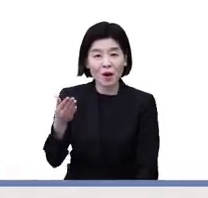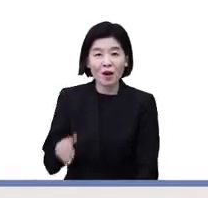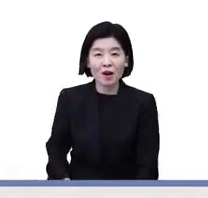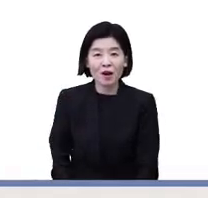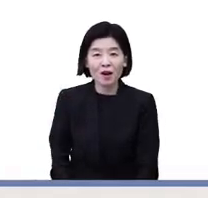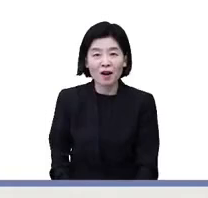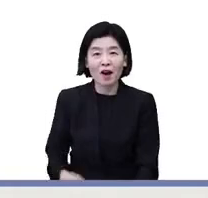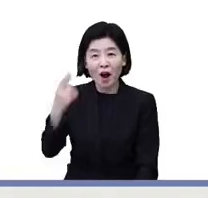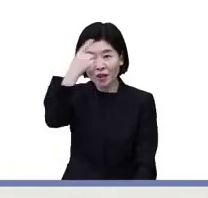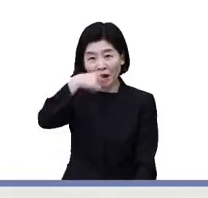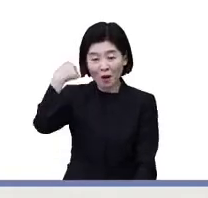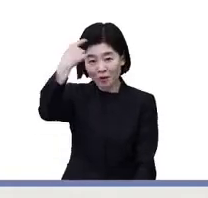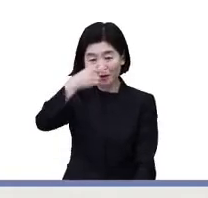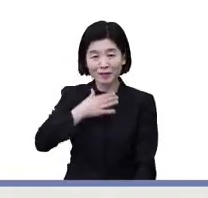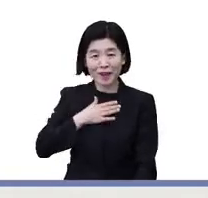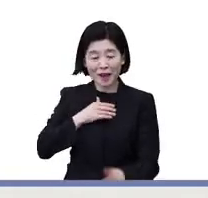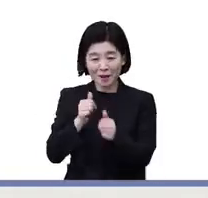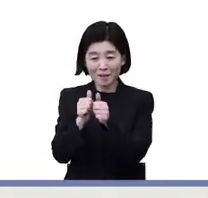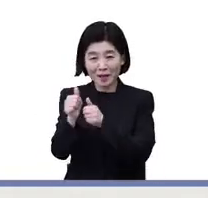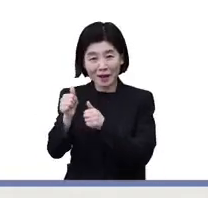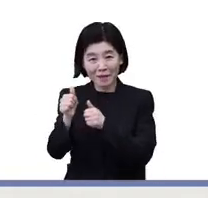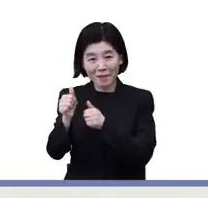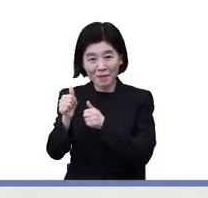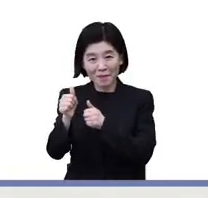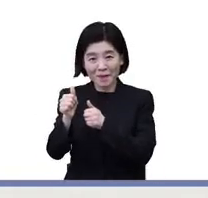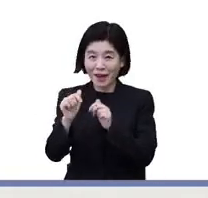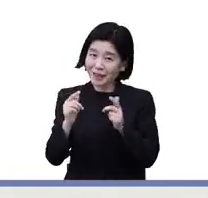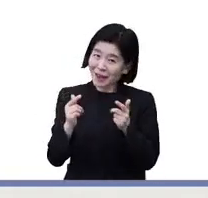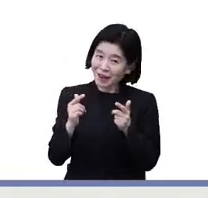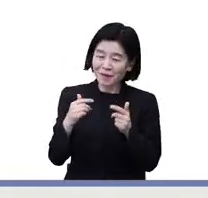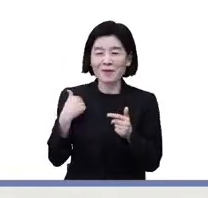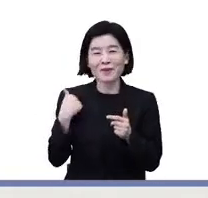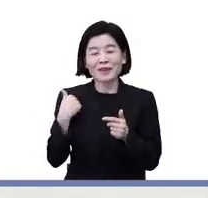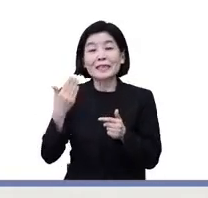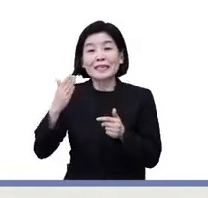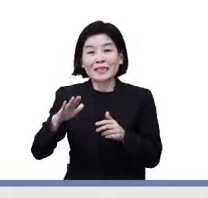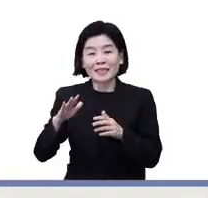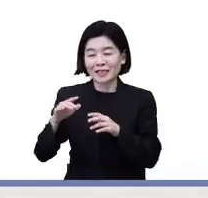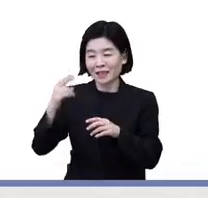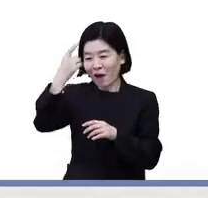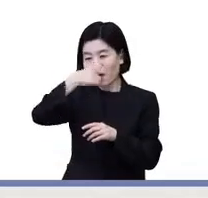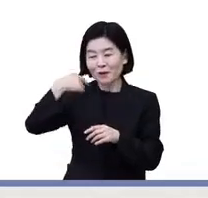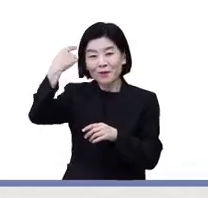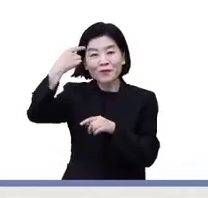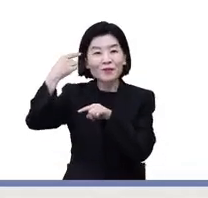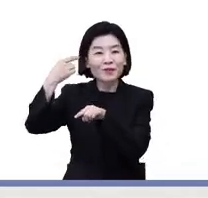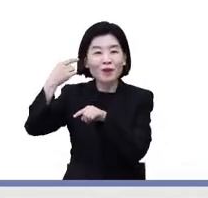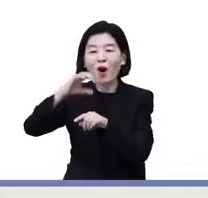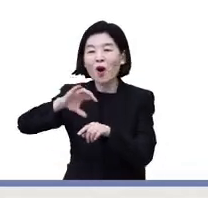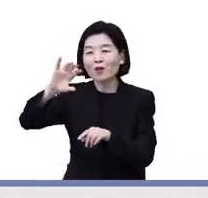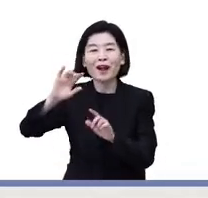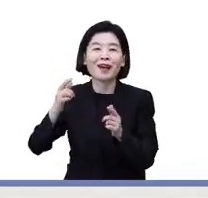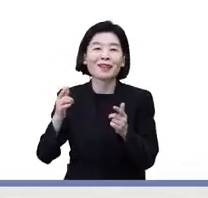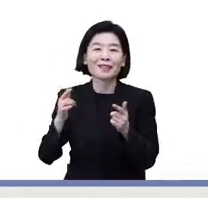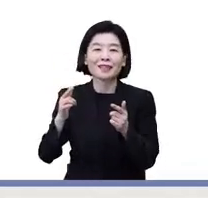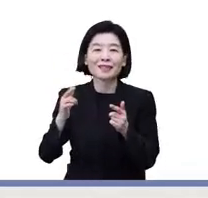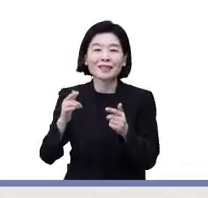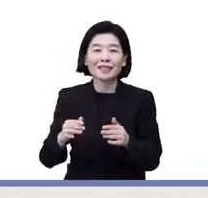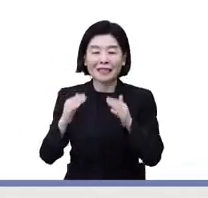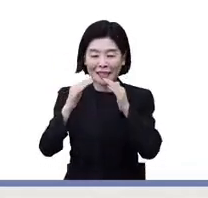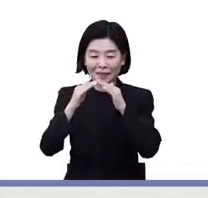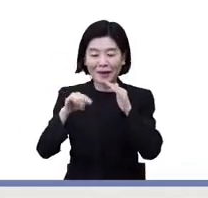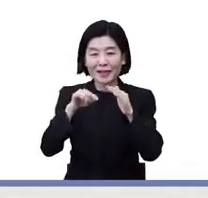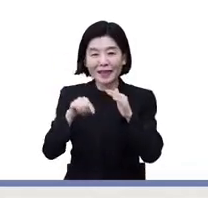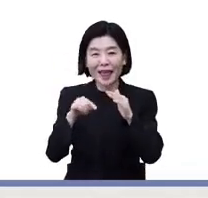아 그렇게 잘생긴 사람은 아니구나 하는 걸 지금 아실 것 같아요. 그래서 저 플랫폼에도 제 얼굴이 올라가 있지 않고요. 저희